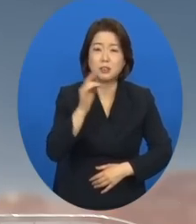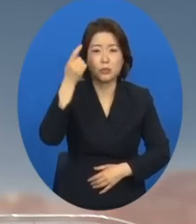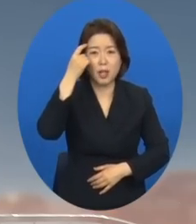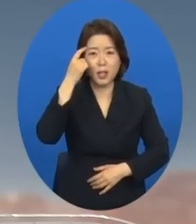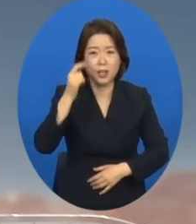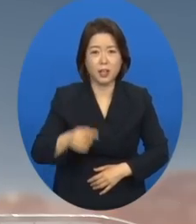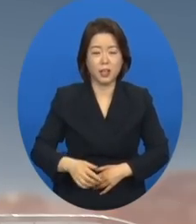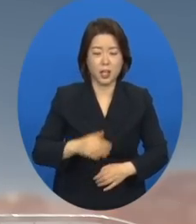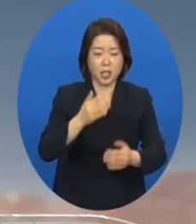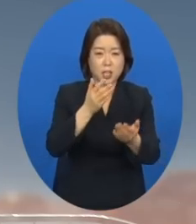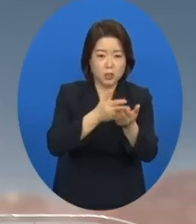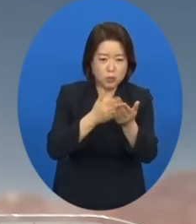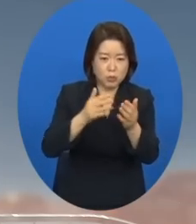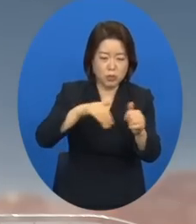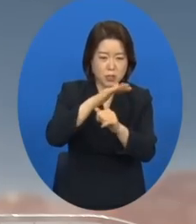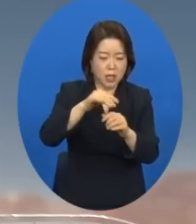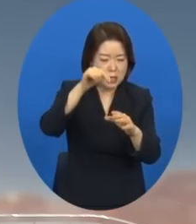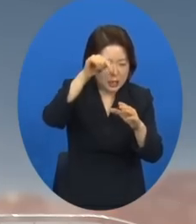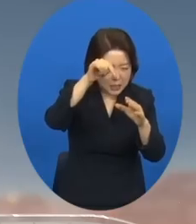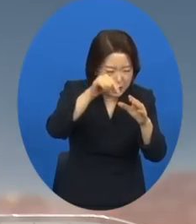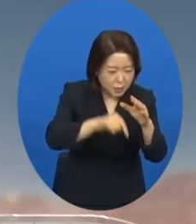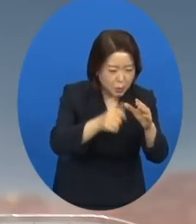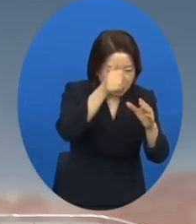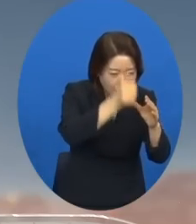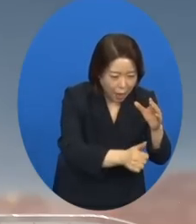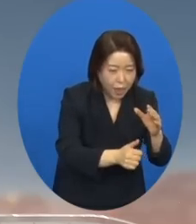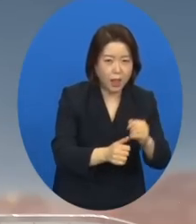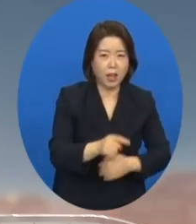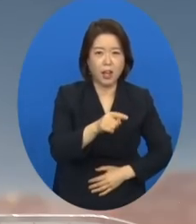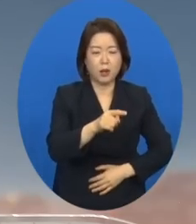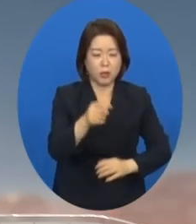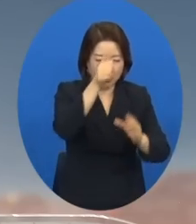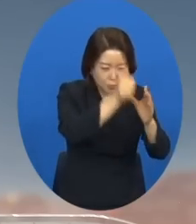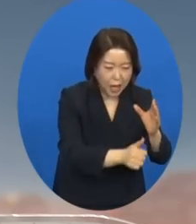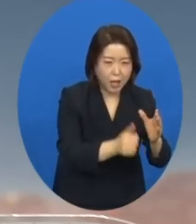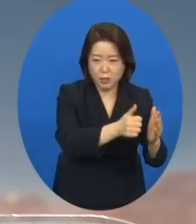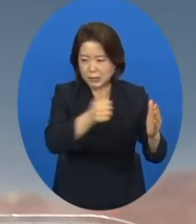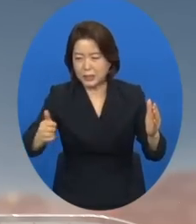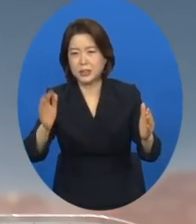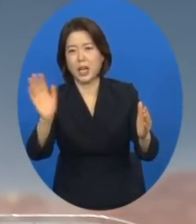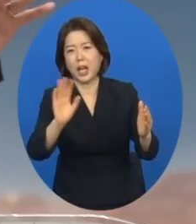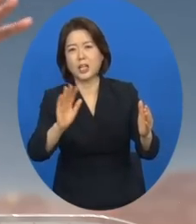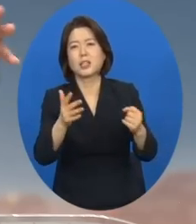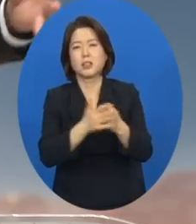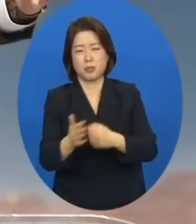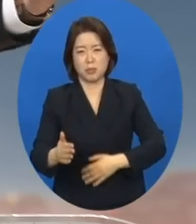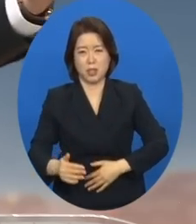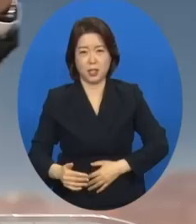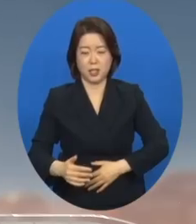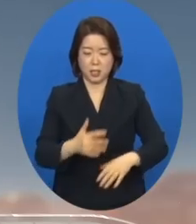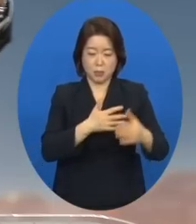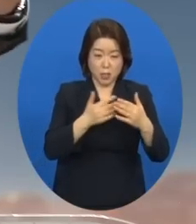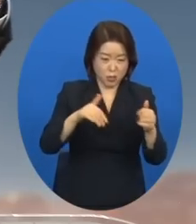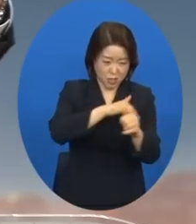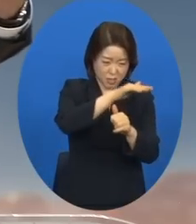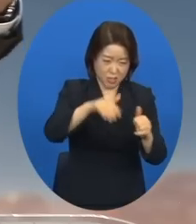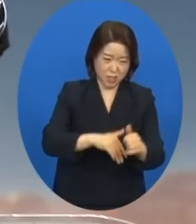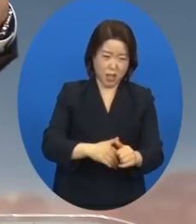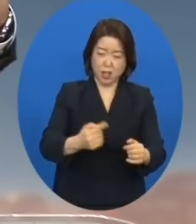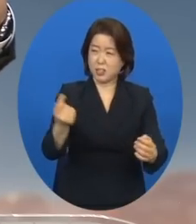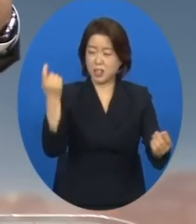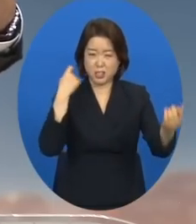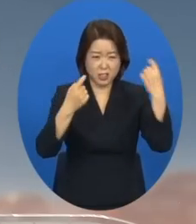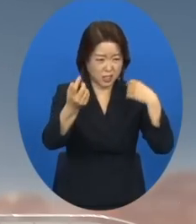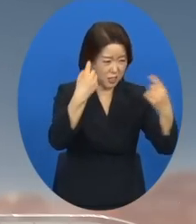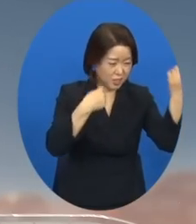상황이 깊이 묵상해서 그래요 계속 거기에 빠져 있기 때문에 그렇습니다 그래서 두려워하는이 상황에서 들려오는